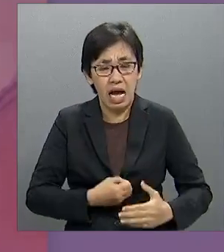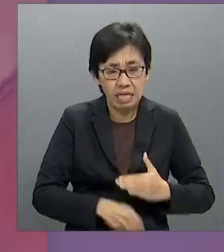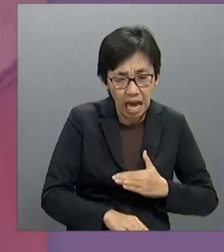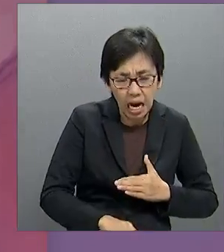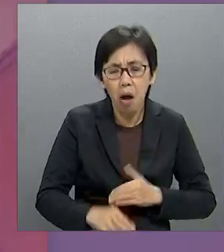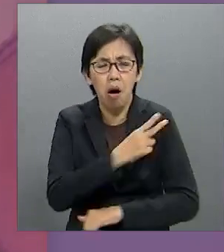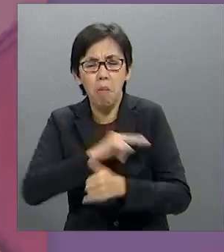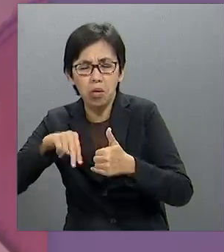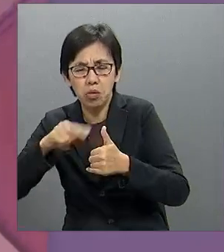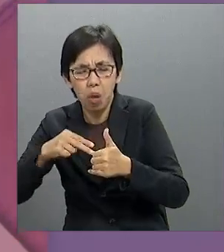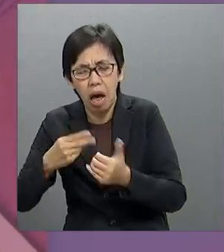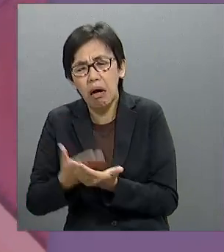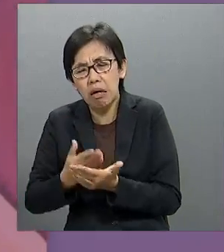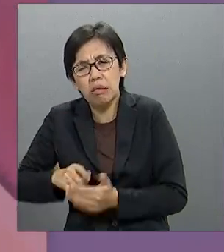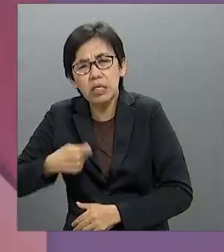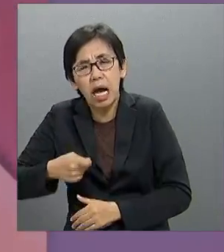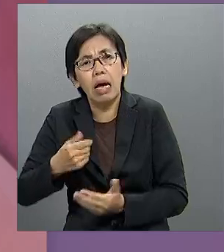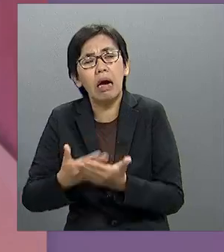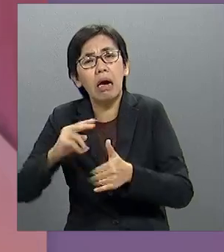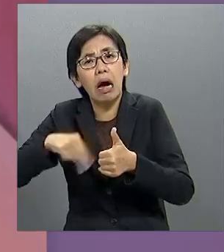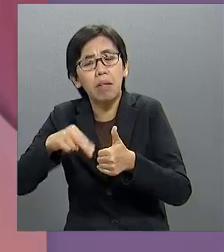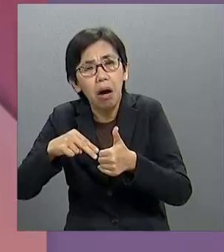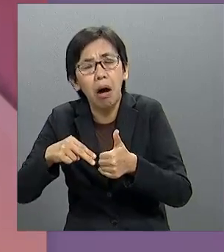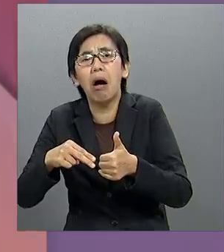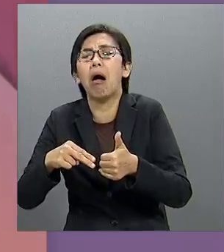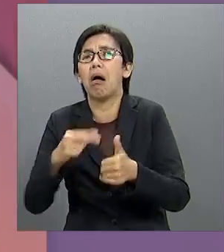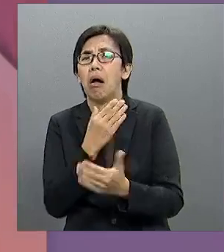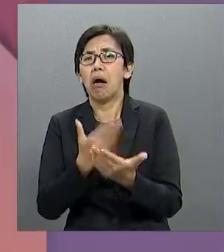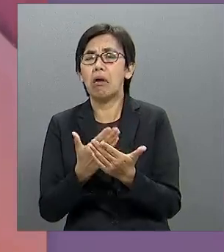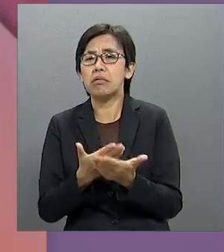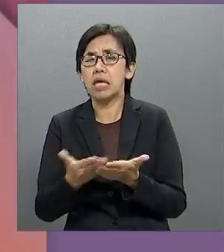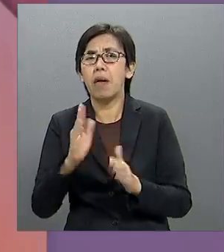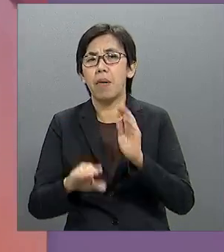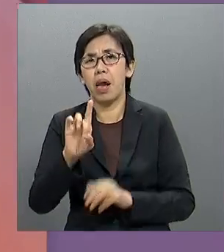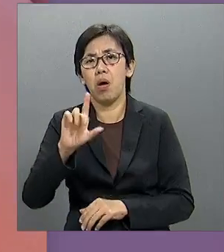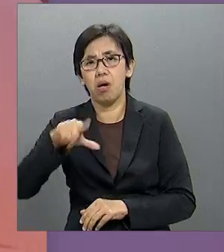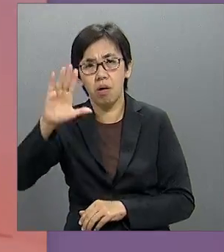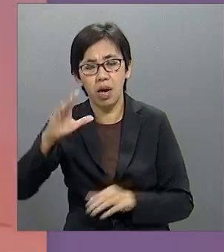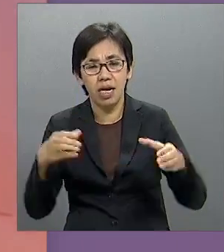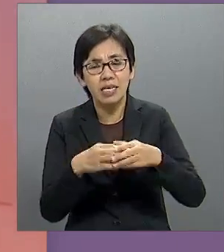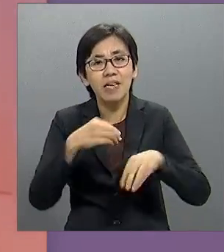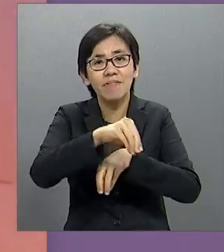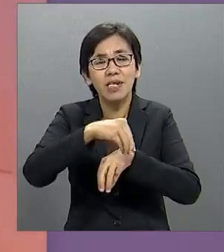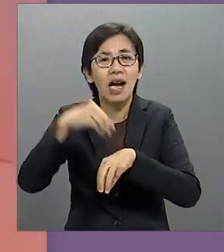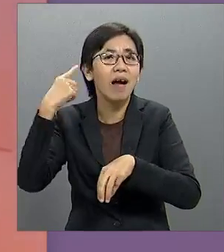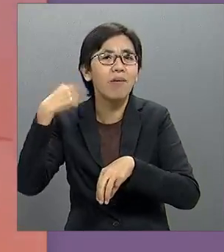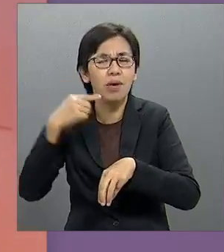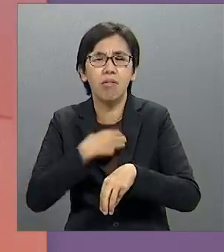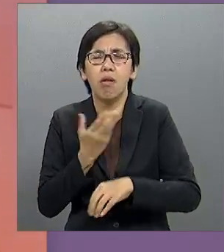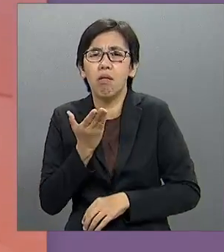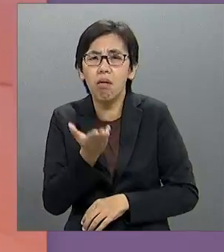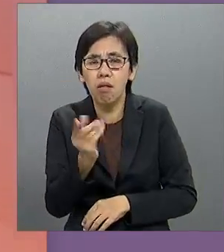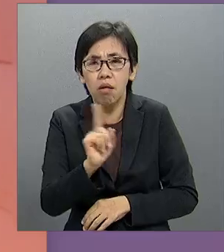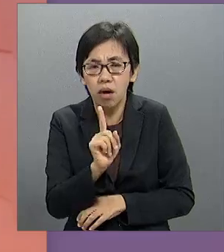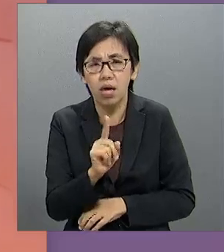สูงนับร้อยล้านบาททีเดียวค่ะเรื่องนี้ก็เป็นสาเหตุทำให้มีกลุ่มผู้หญิงทีมเครือข่ายอาสาเอามาเรียกร้องในการเข้าถึงบริการ